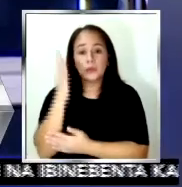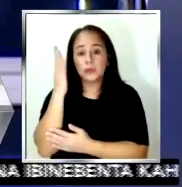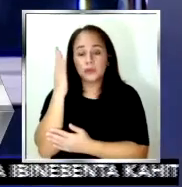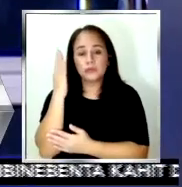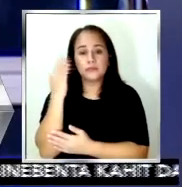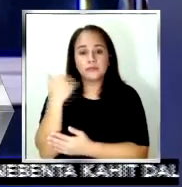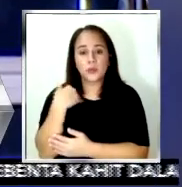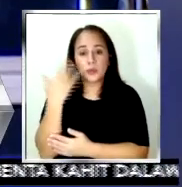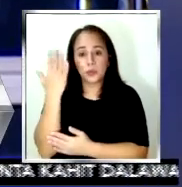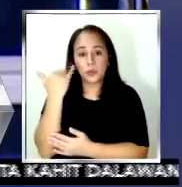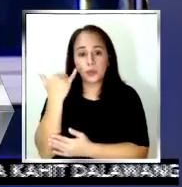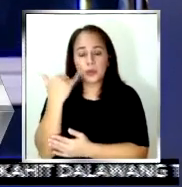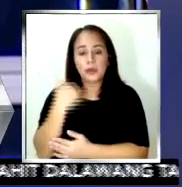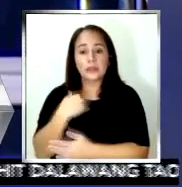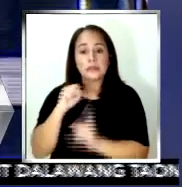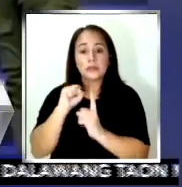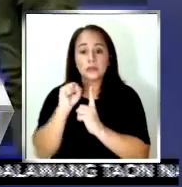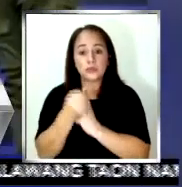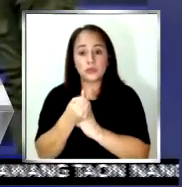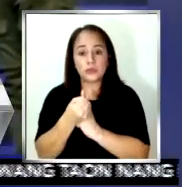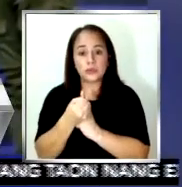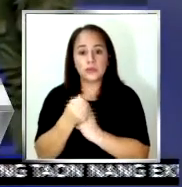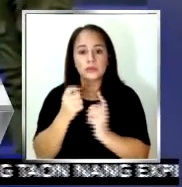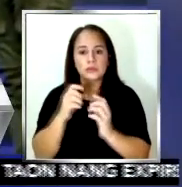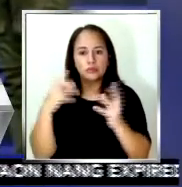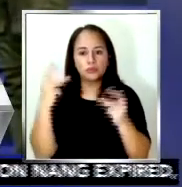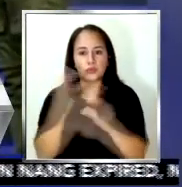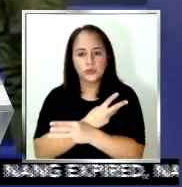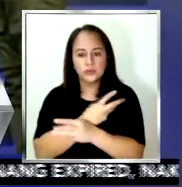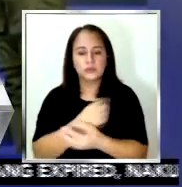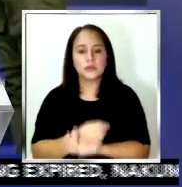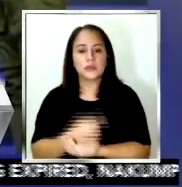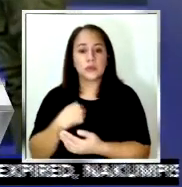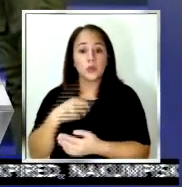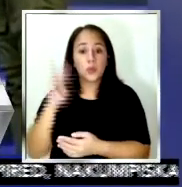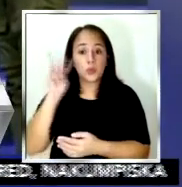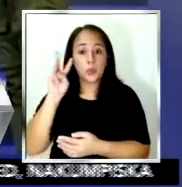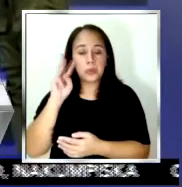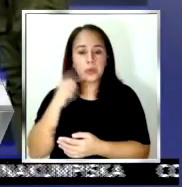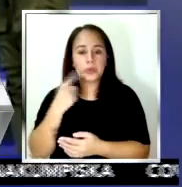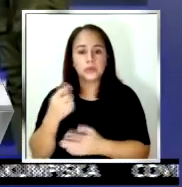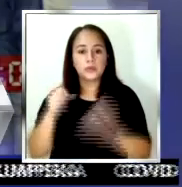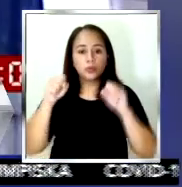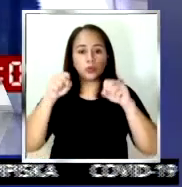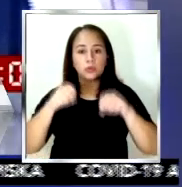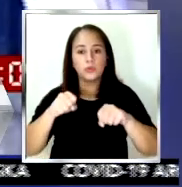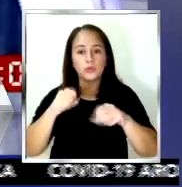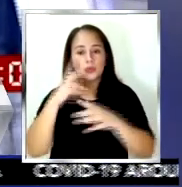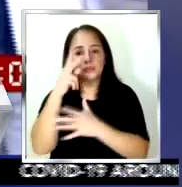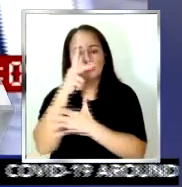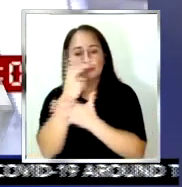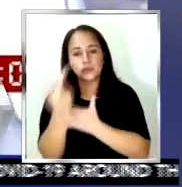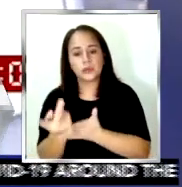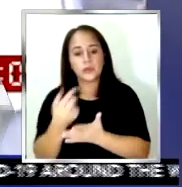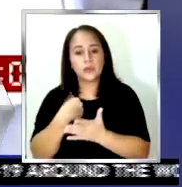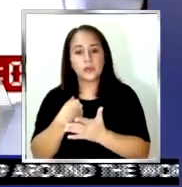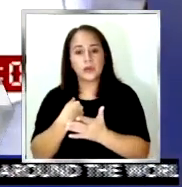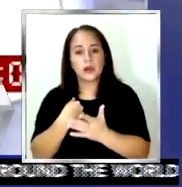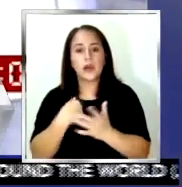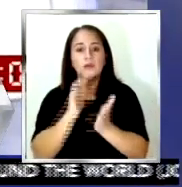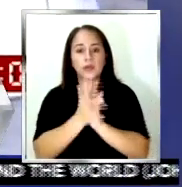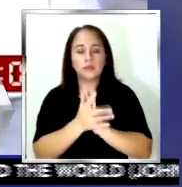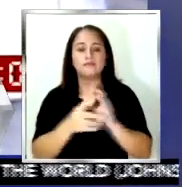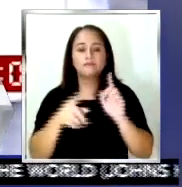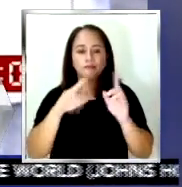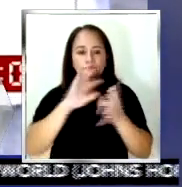Dahil ang kanya raw naging kondisyon noon ay severe. Si Wally naman, nawalan daw ng malay nang malamang COVID positive siya. Kinailangan